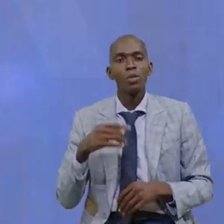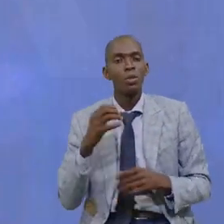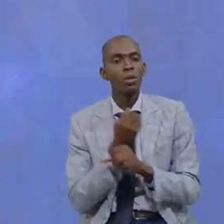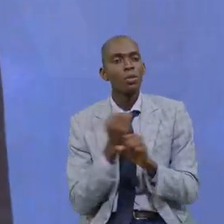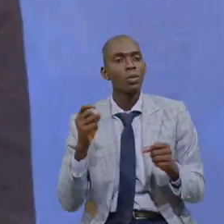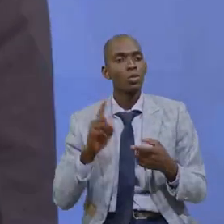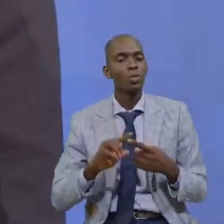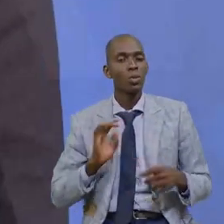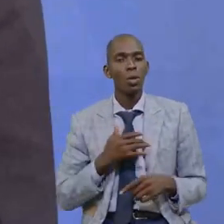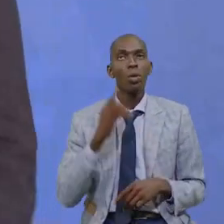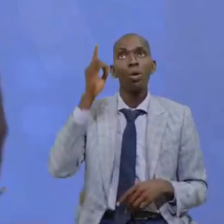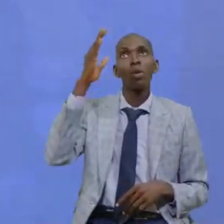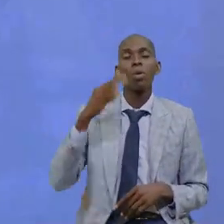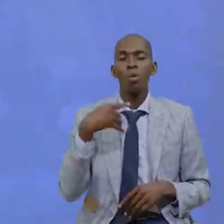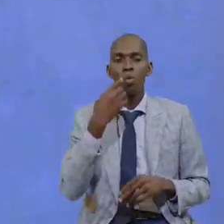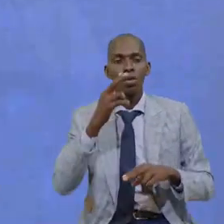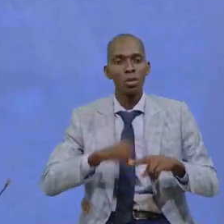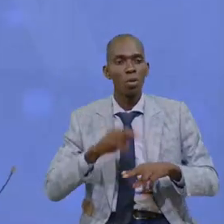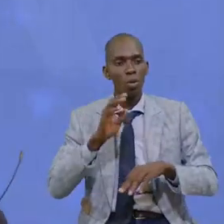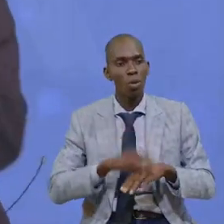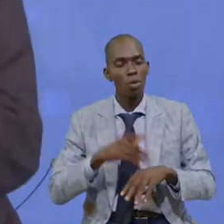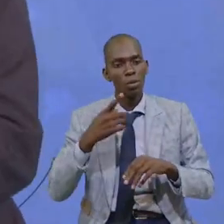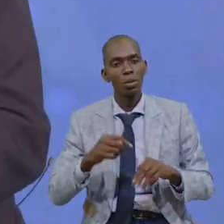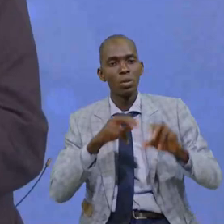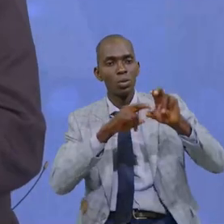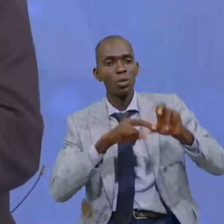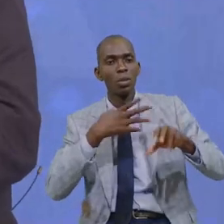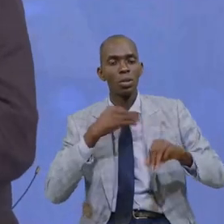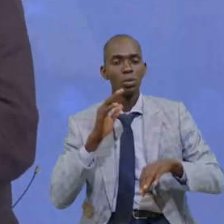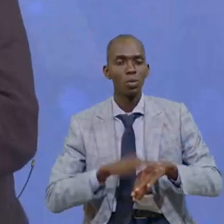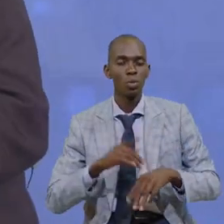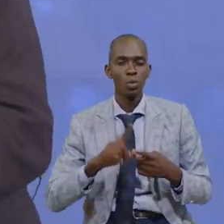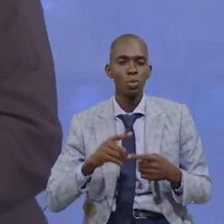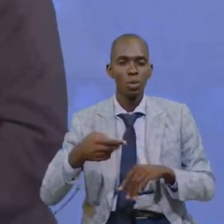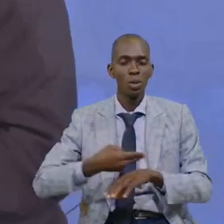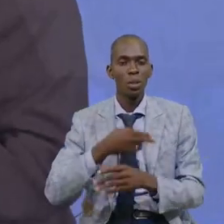assis sur le trône, qui est assis sur le trône et à l'agneau.